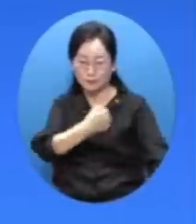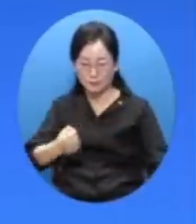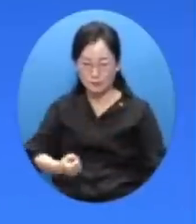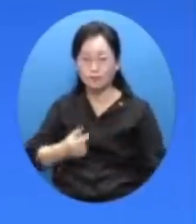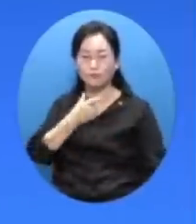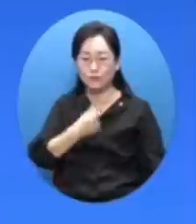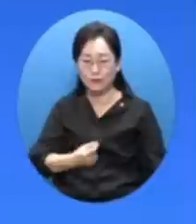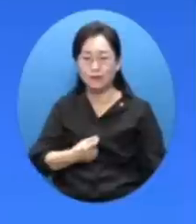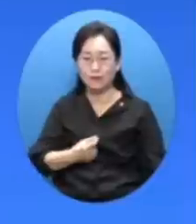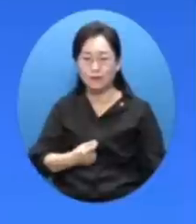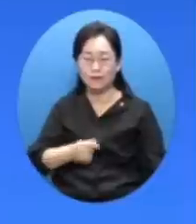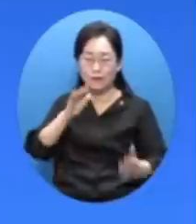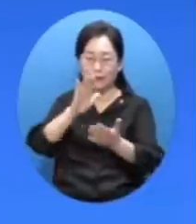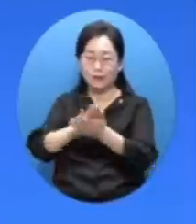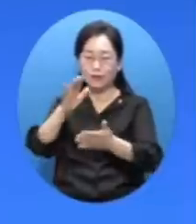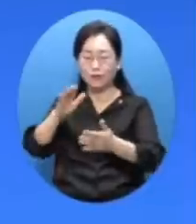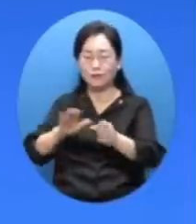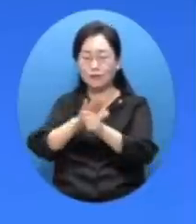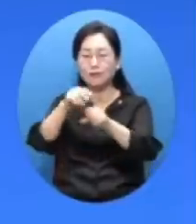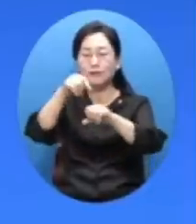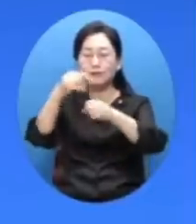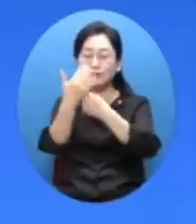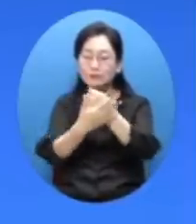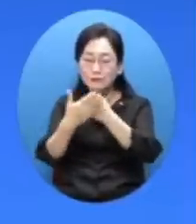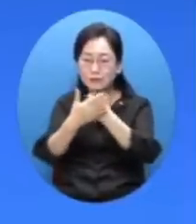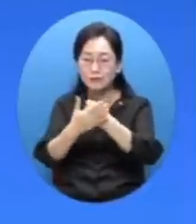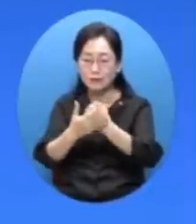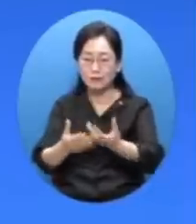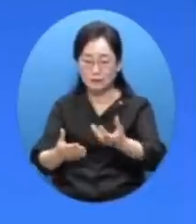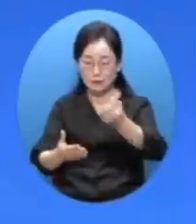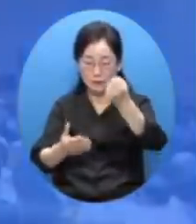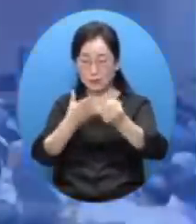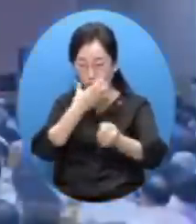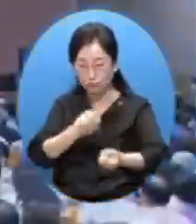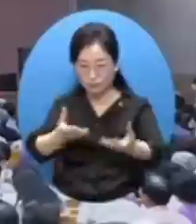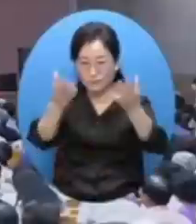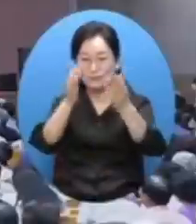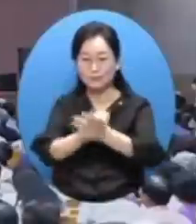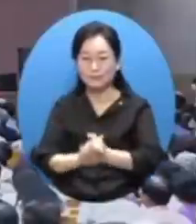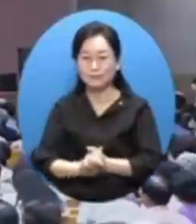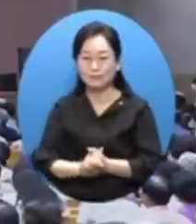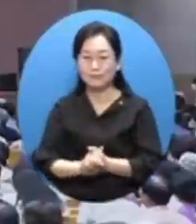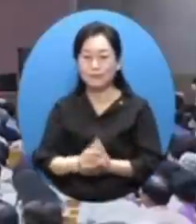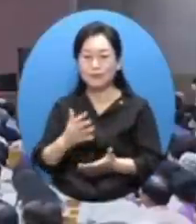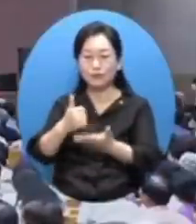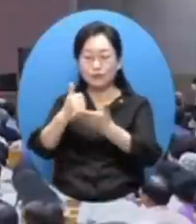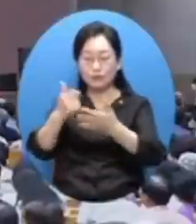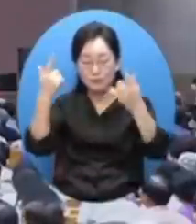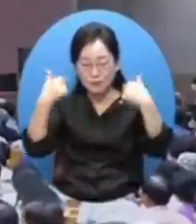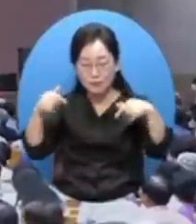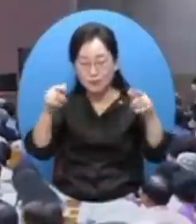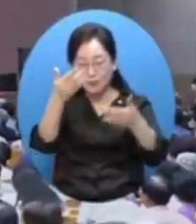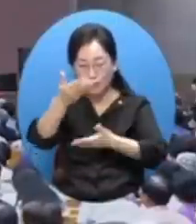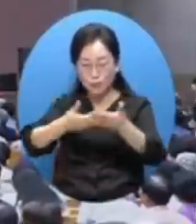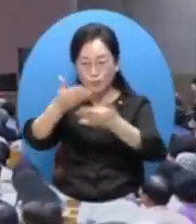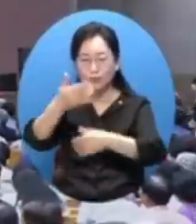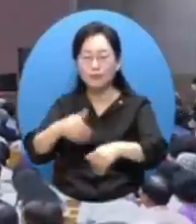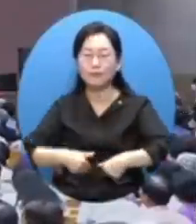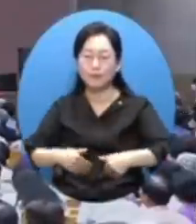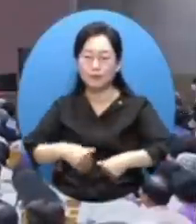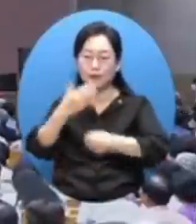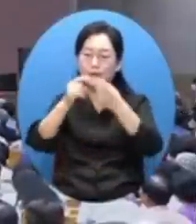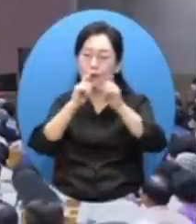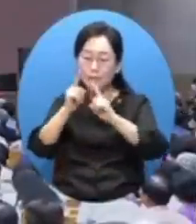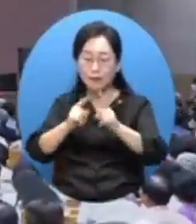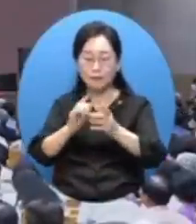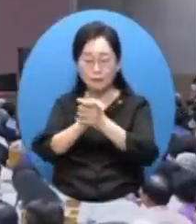하는 그러한 뜨거운 사랑과 은혜가 있기를 주님으로 축원합니다. 주님과 날마다 교제해야 되는 것입니다. 말씀 안에서